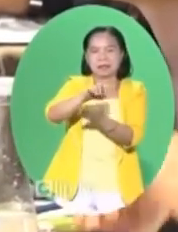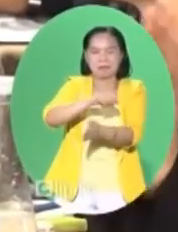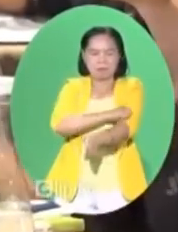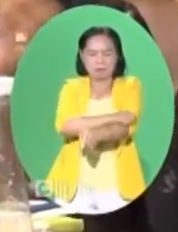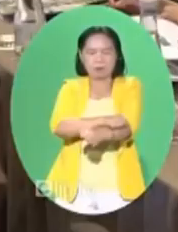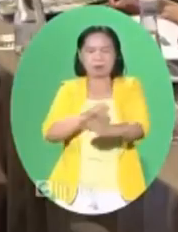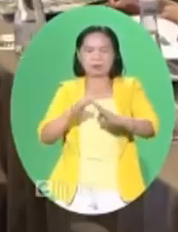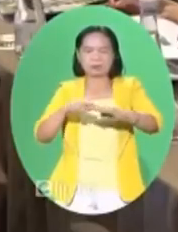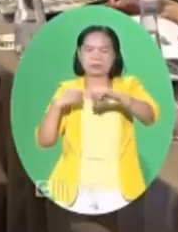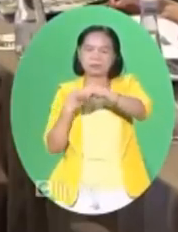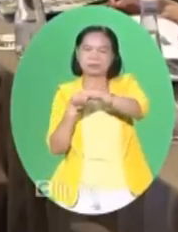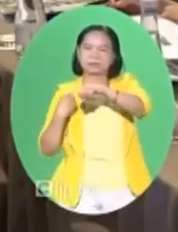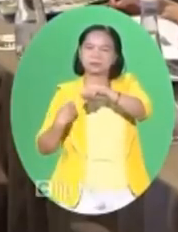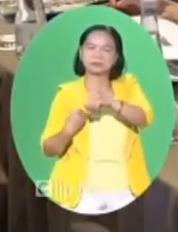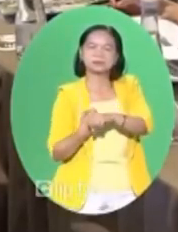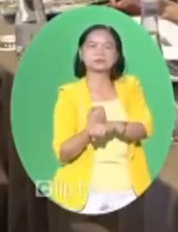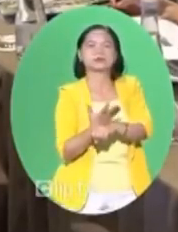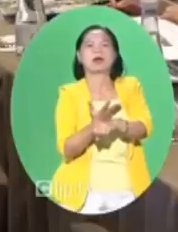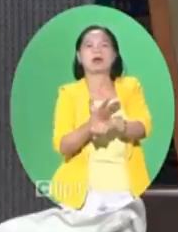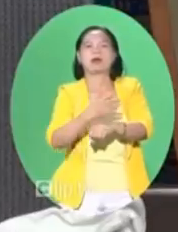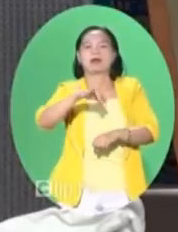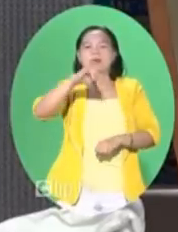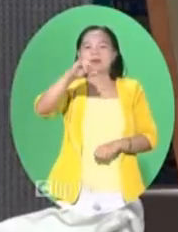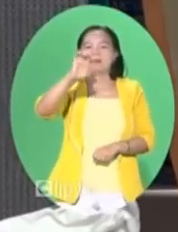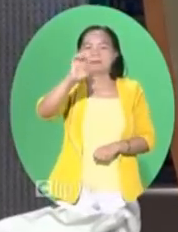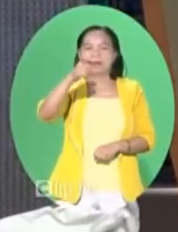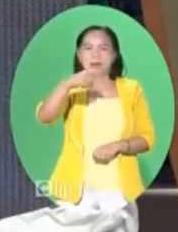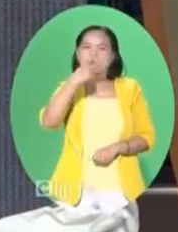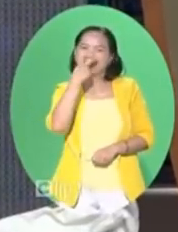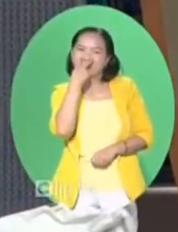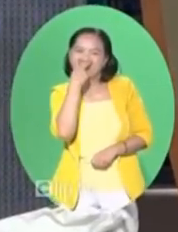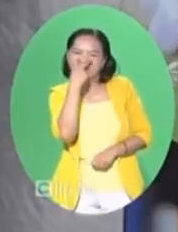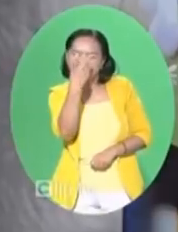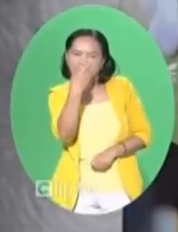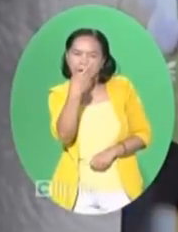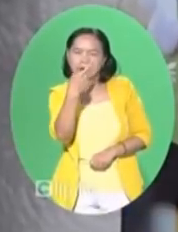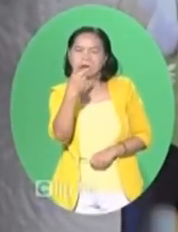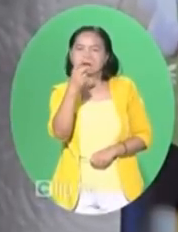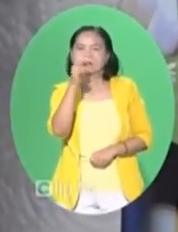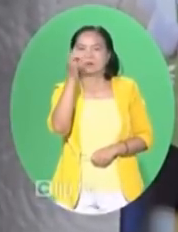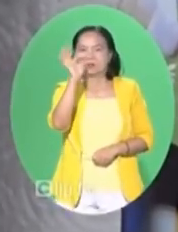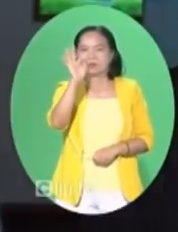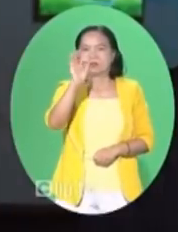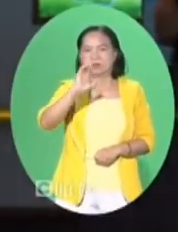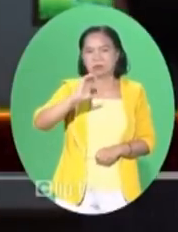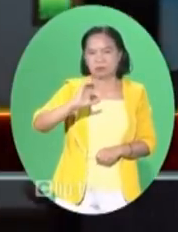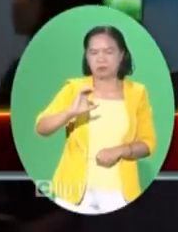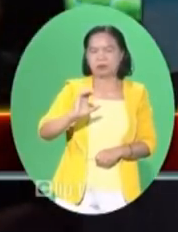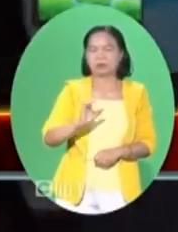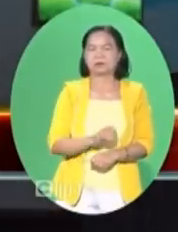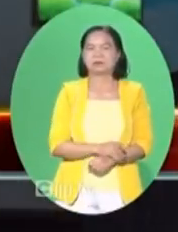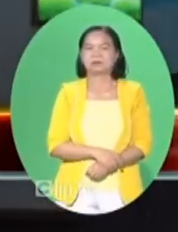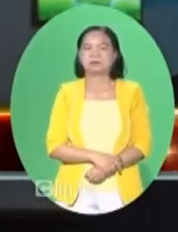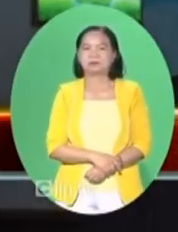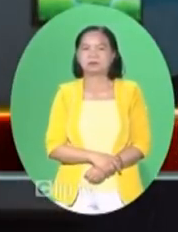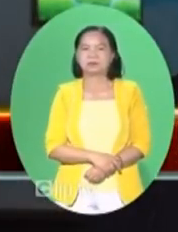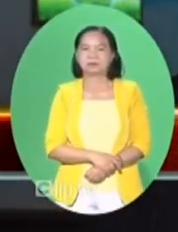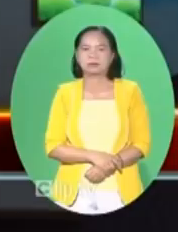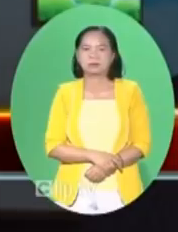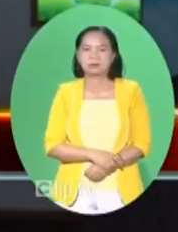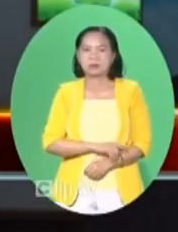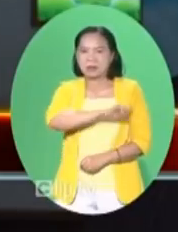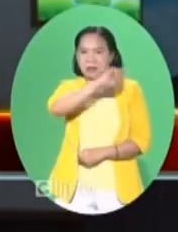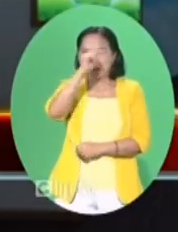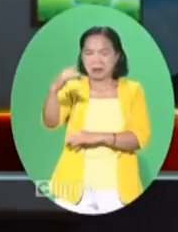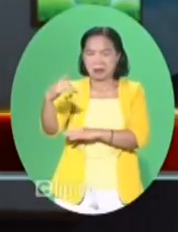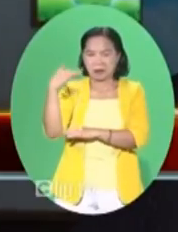nguyên liệu cho Amway Home cũng được EPA kiểm tra, xét duyệt theo những tiêu chuẩn, quy trình chuẩn. Từ ngày đầu thành lập, Amway